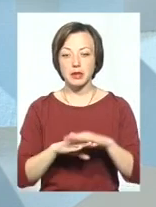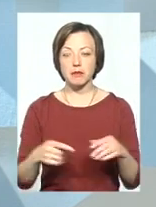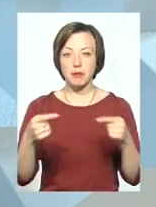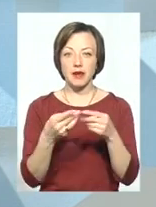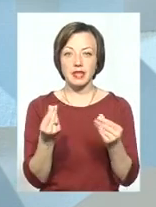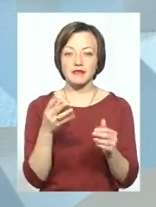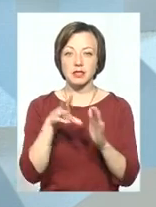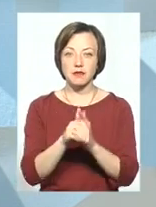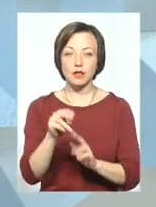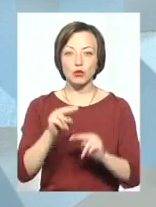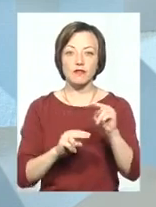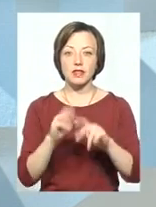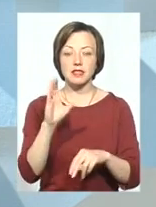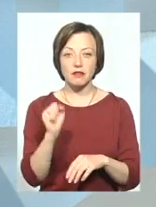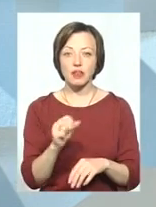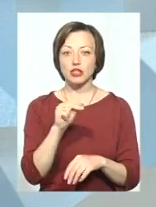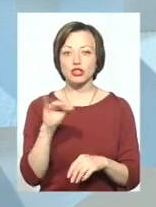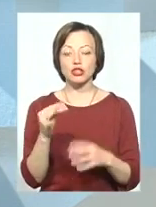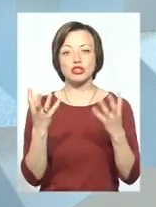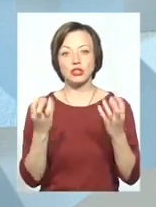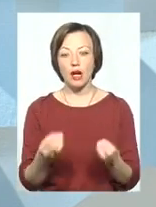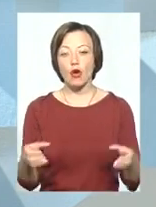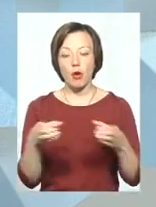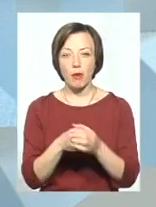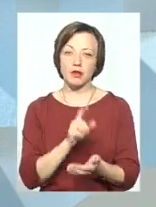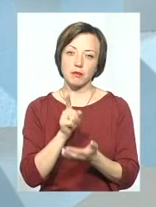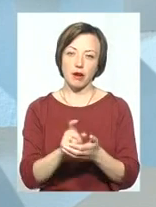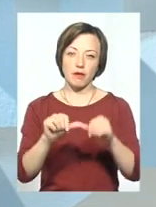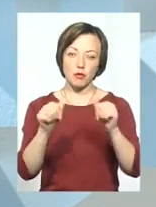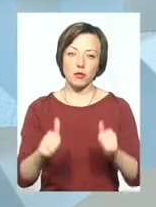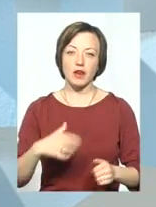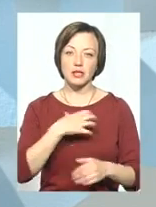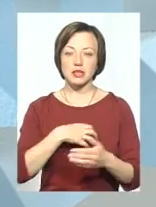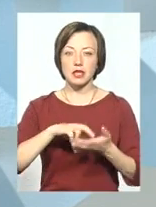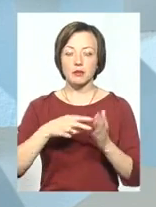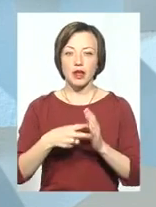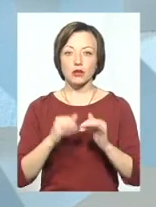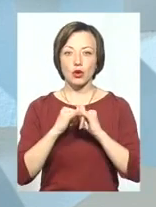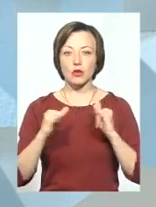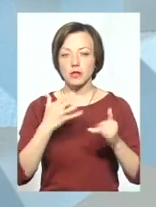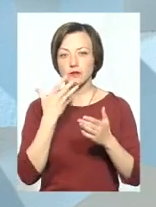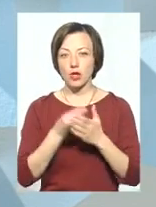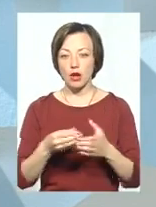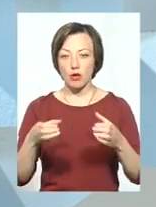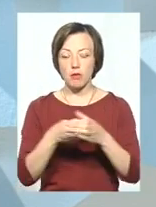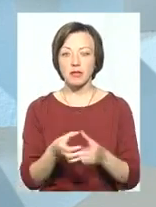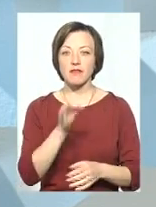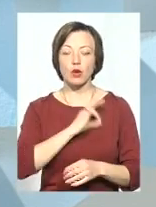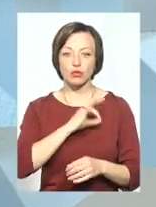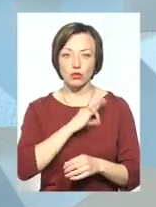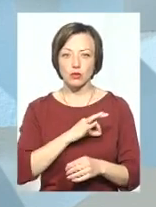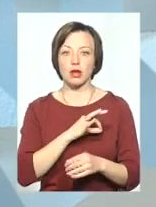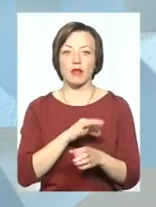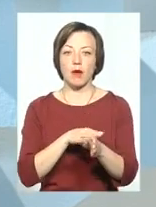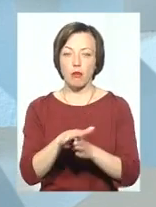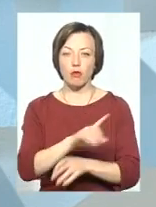інвестиційні будівництва чи ще якимось чином. громада має формувати стратегічний план розвитку своєї громади, використовуючи